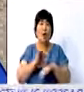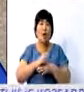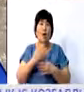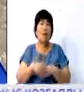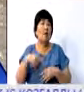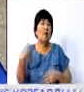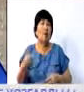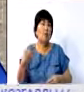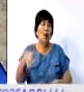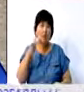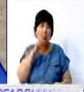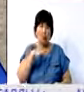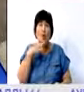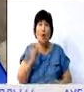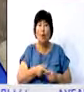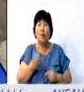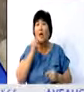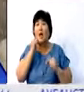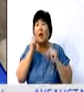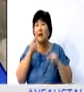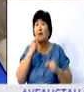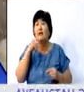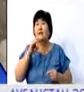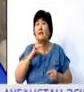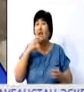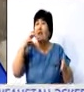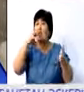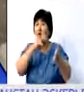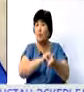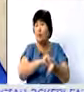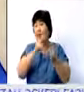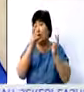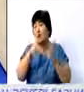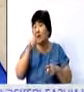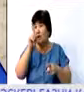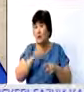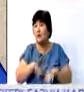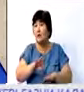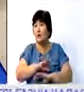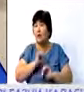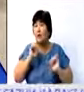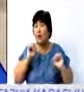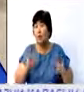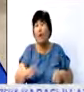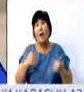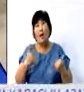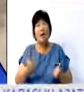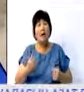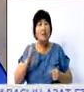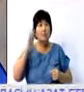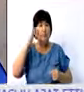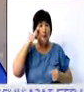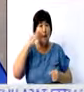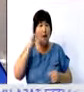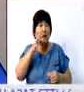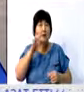бұралқы иттер көп. Егер аузын ақситып, тісін батыратын болса, жарақаттанушының ажал құшуы да мүмкін. Ал құтырған итке